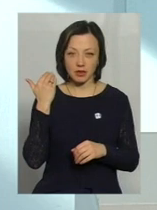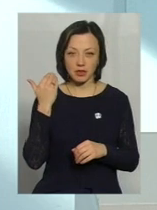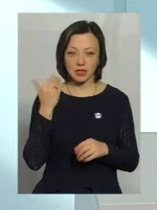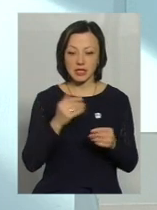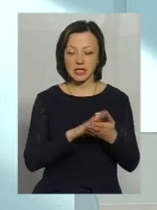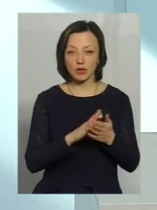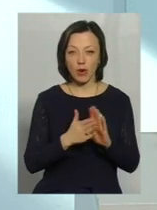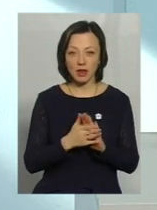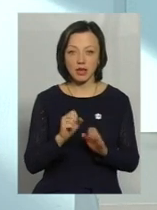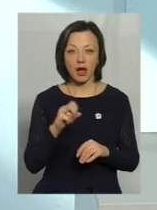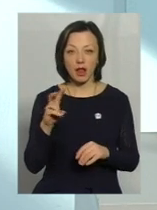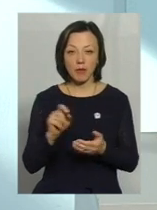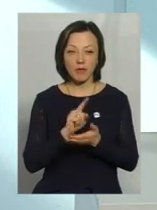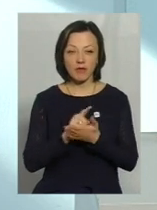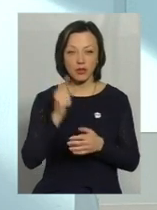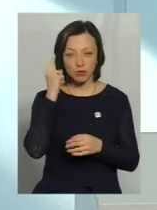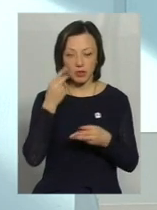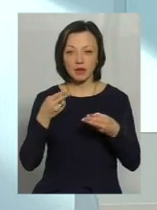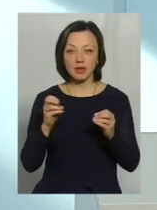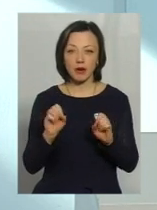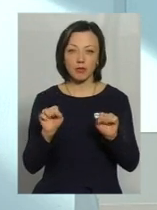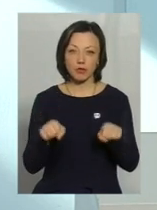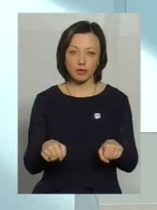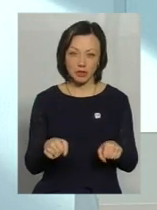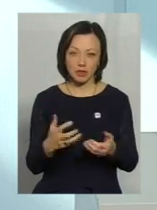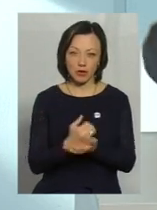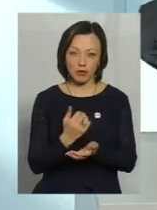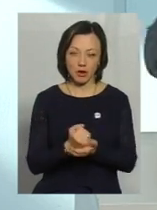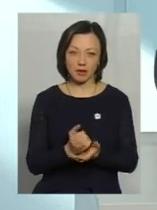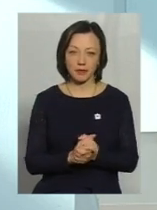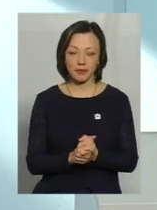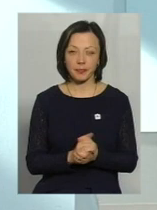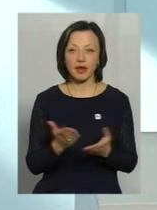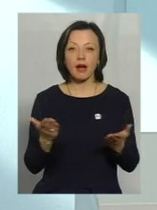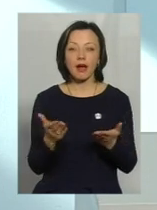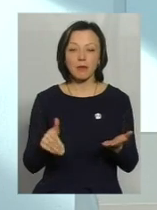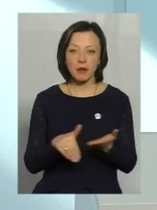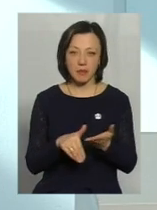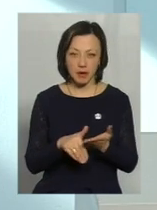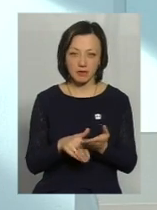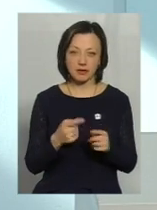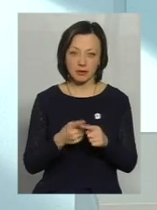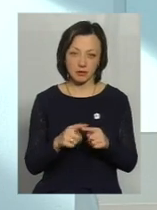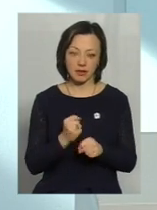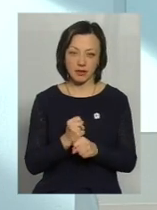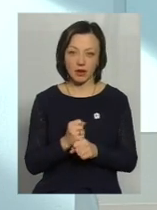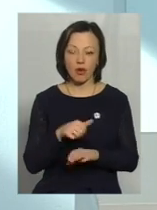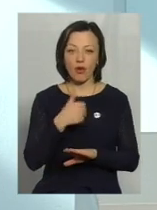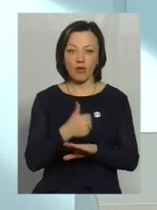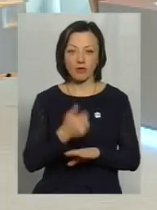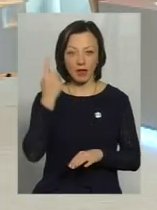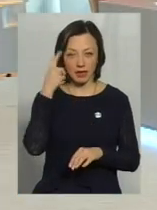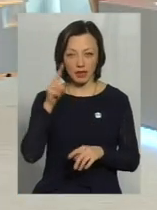попередньої ситуації, але ми повинні думати, де ми ще можемо паралельно заробляти, якими методом. На цим будемо працювати. Головна